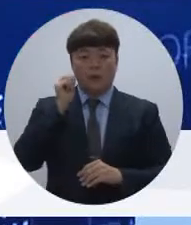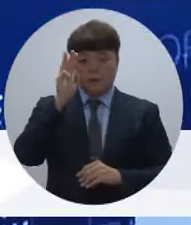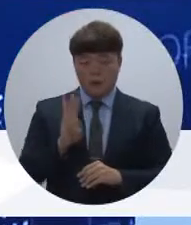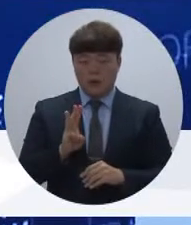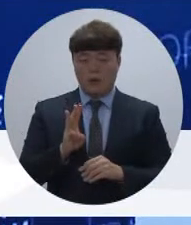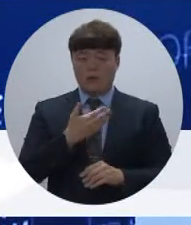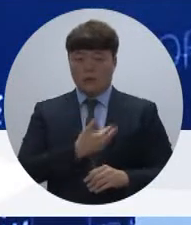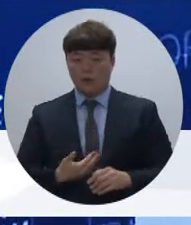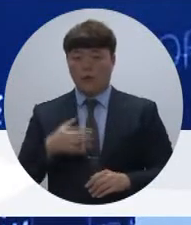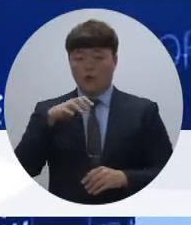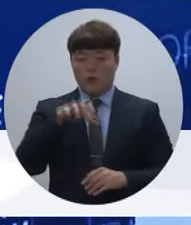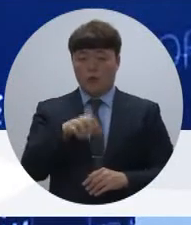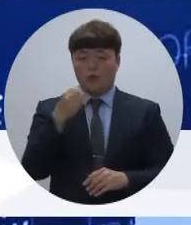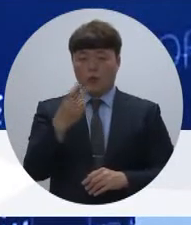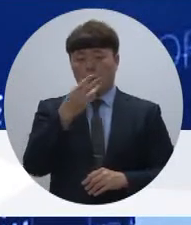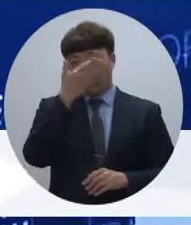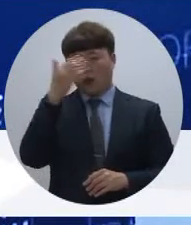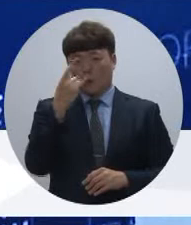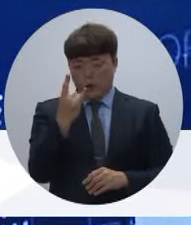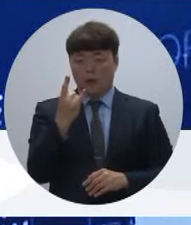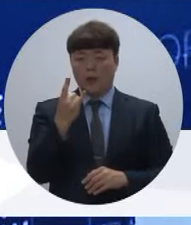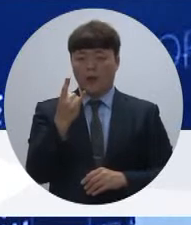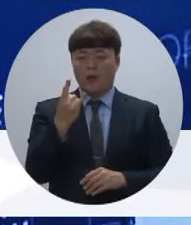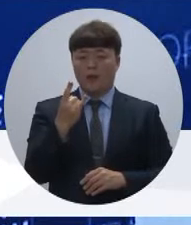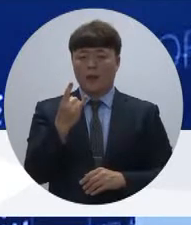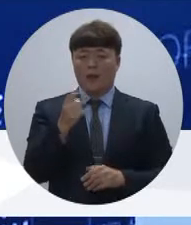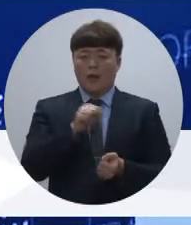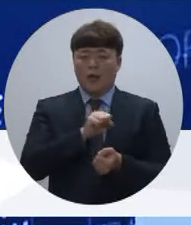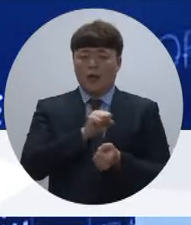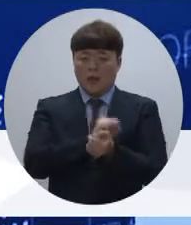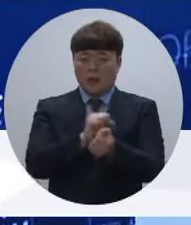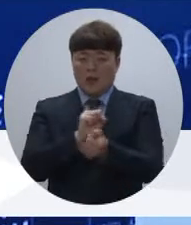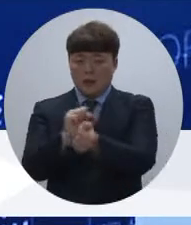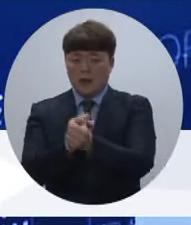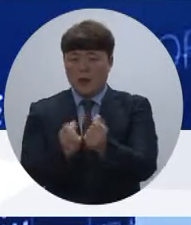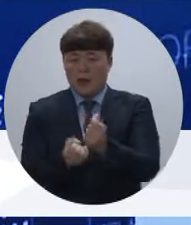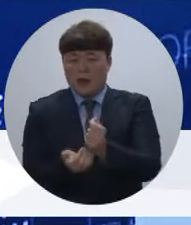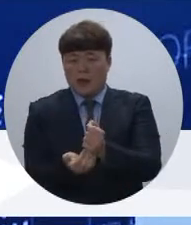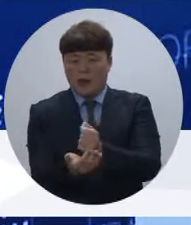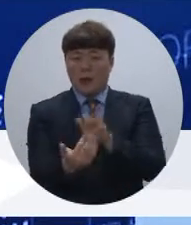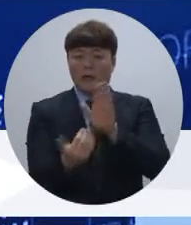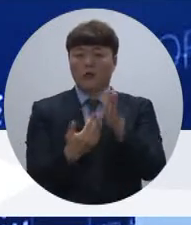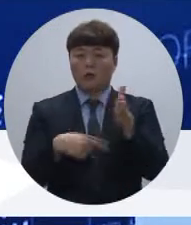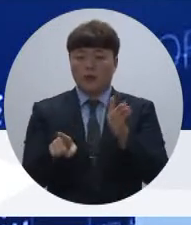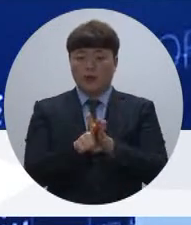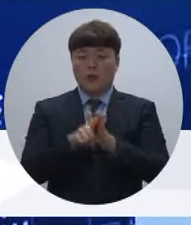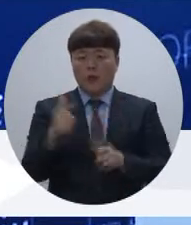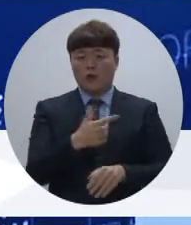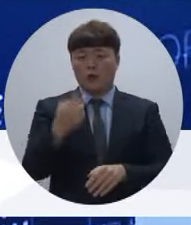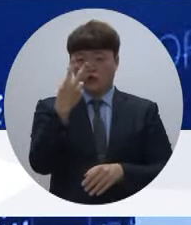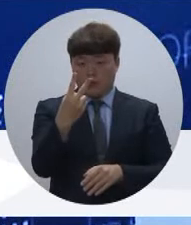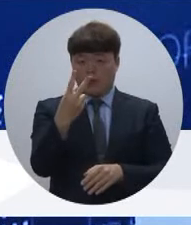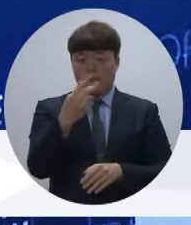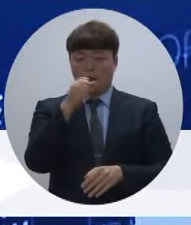합천군 합천읍사무소는 합천읍 청년회와 코로나19 집단 감염을 예방하고 주민 안전을 위해 하루에 두 번씩